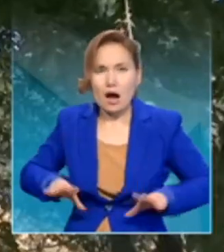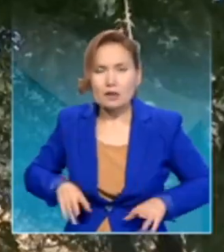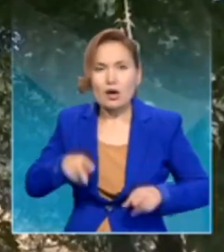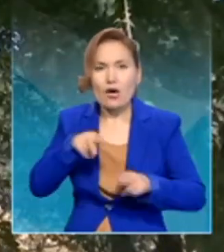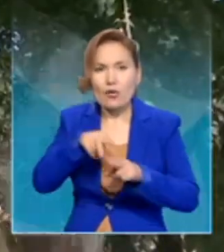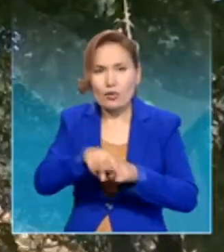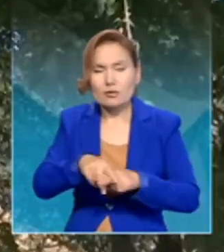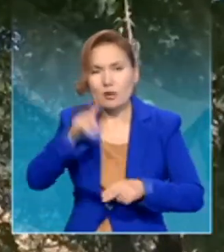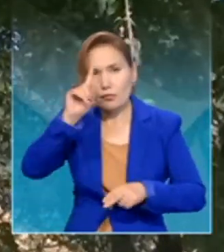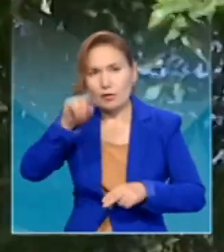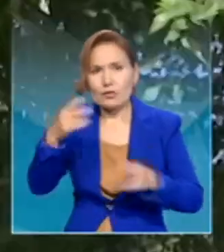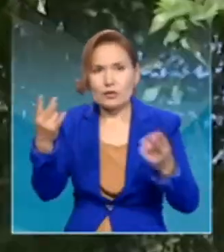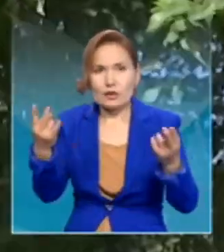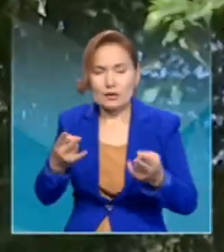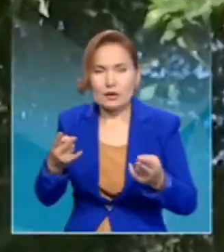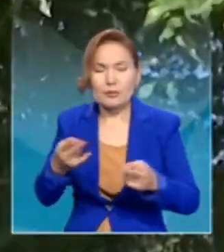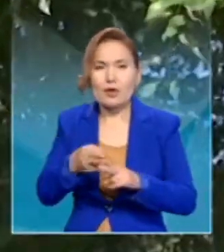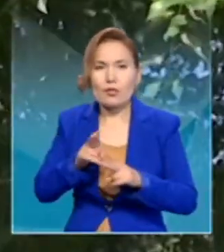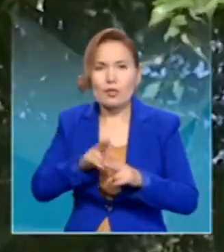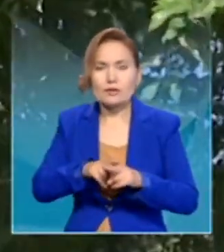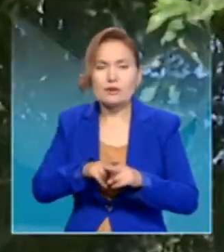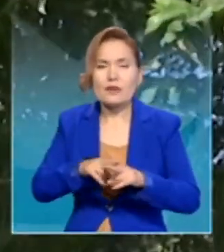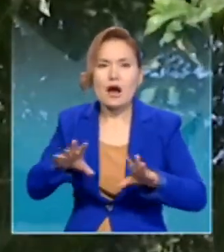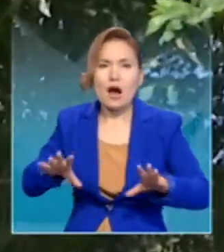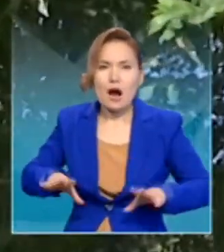ат үстінде отыра білу керек.